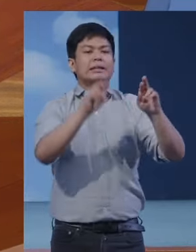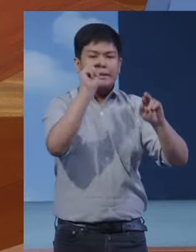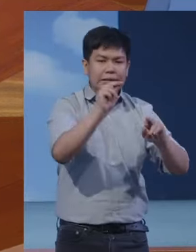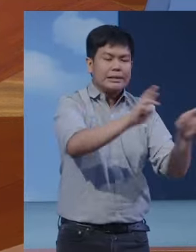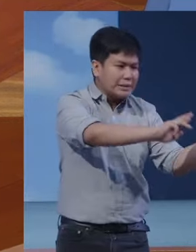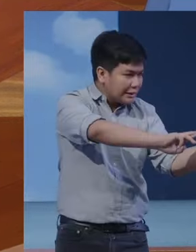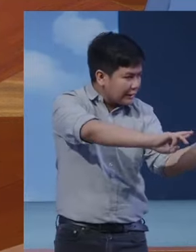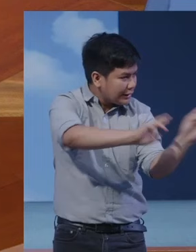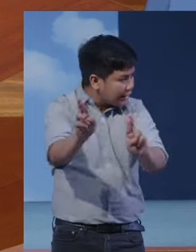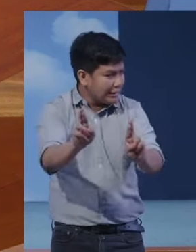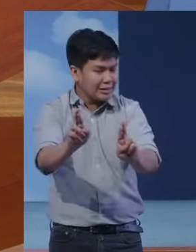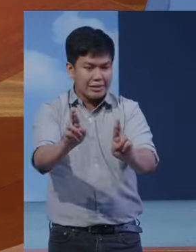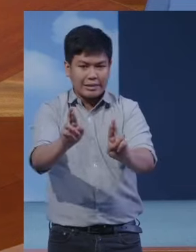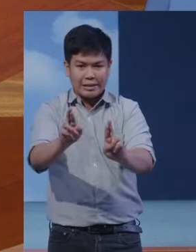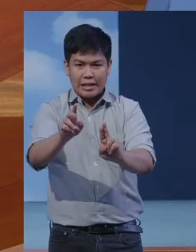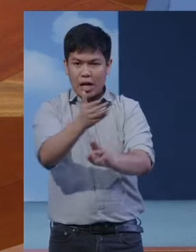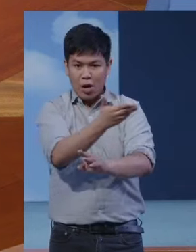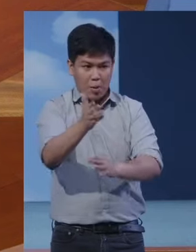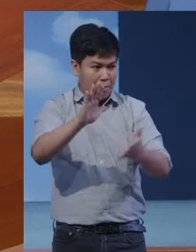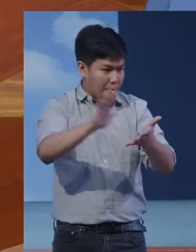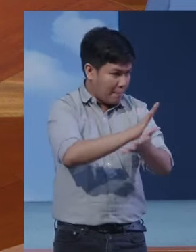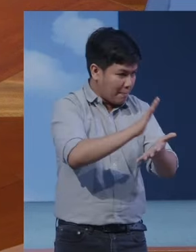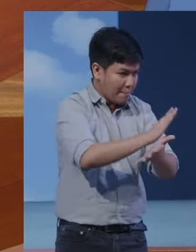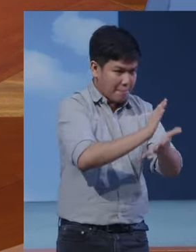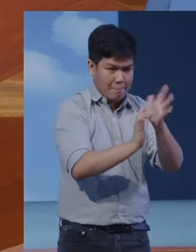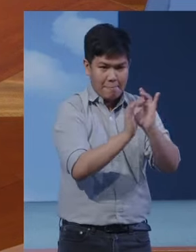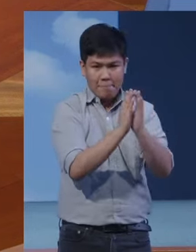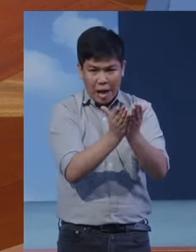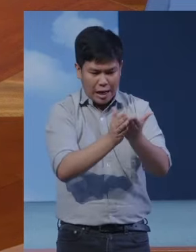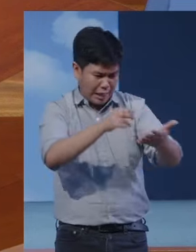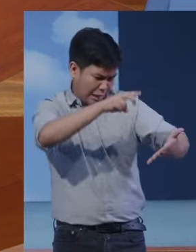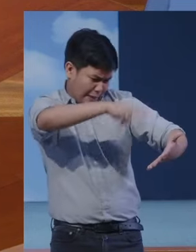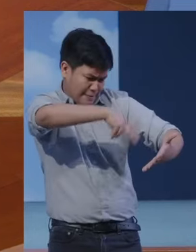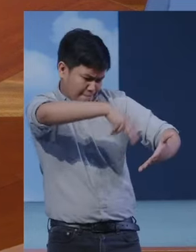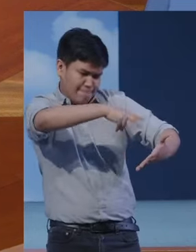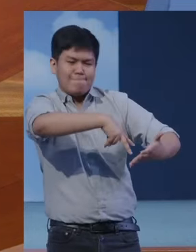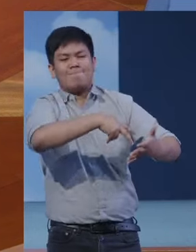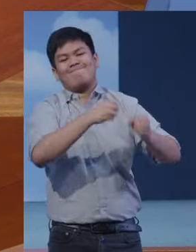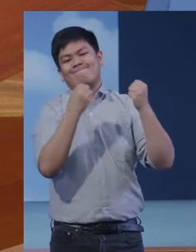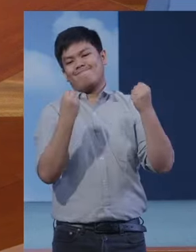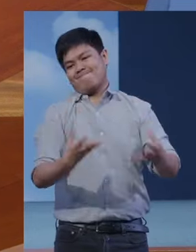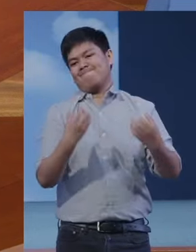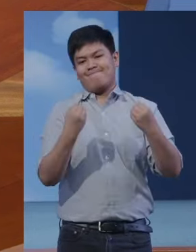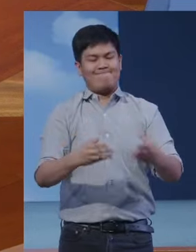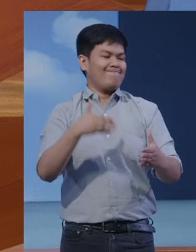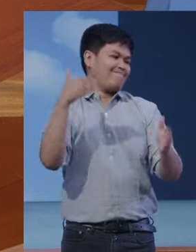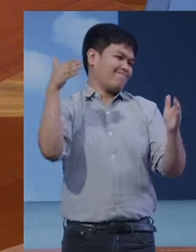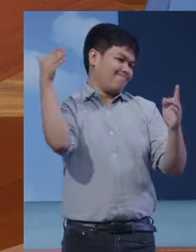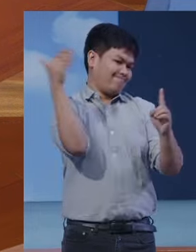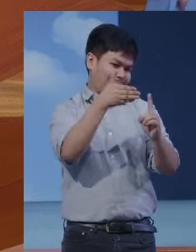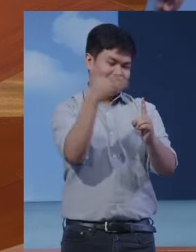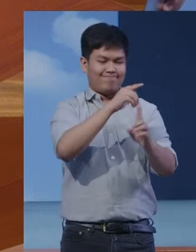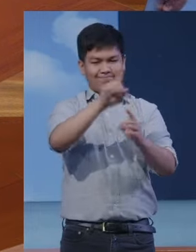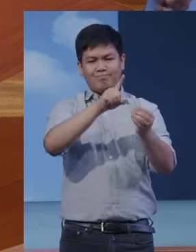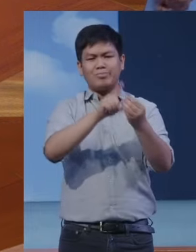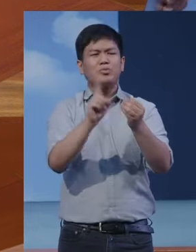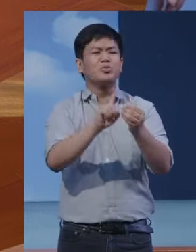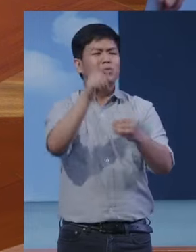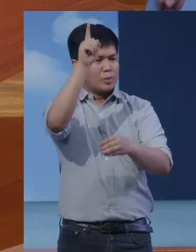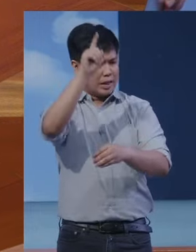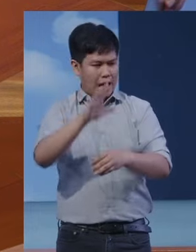daliri na buklatin ang ating mga Bibliya sa hapong ito katulad ng sinabi